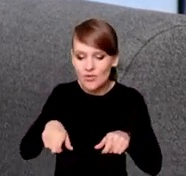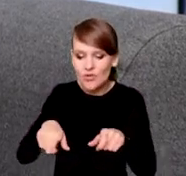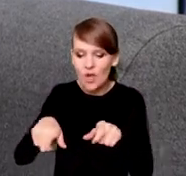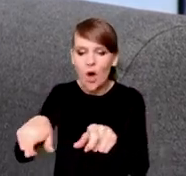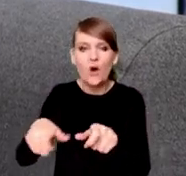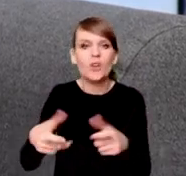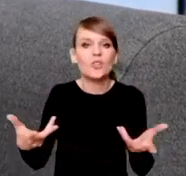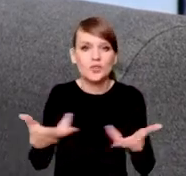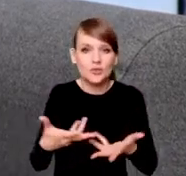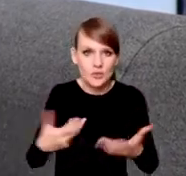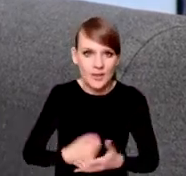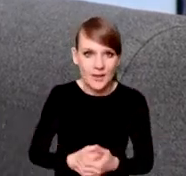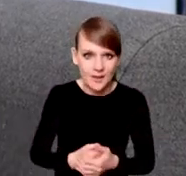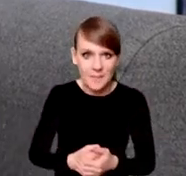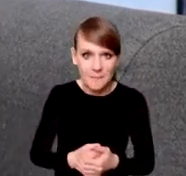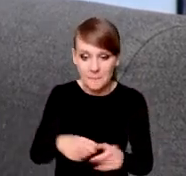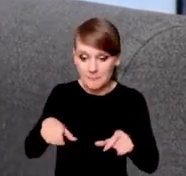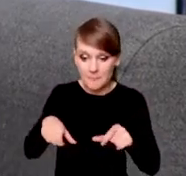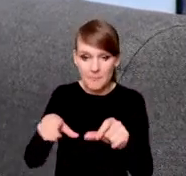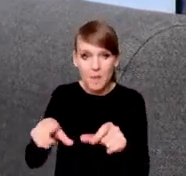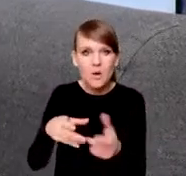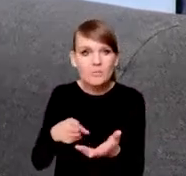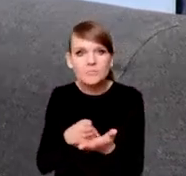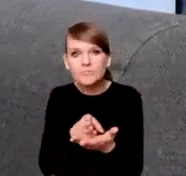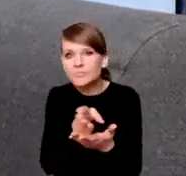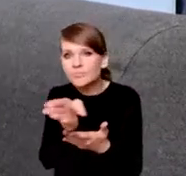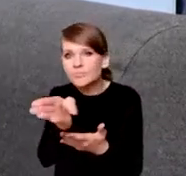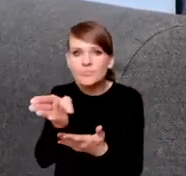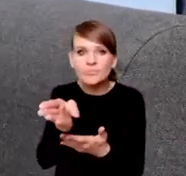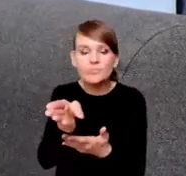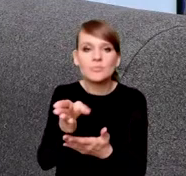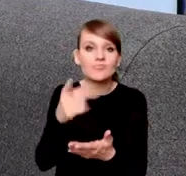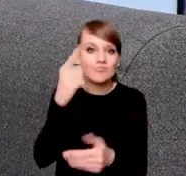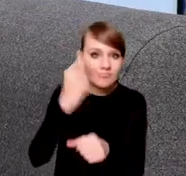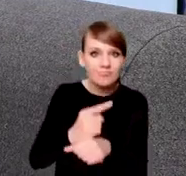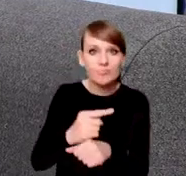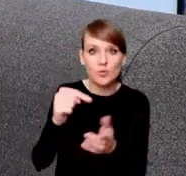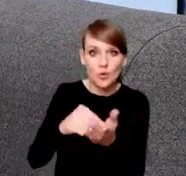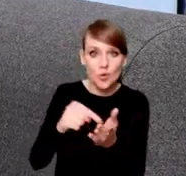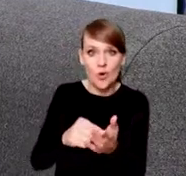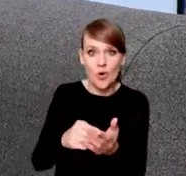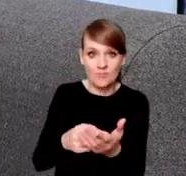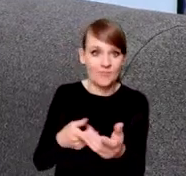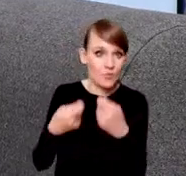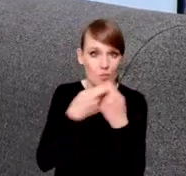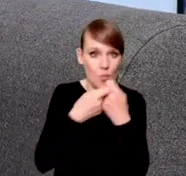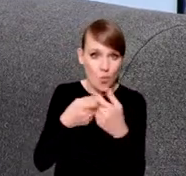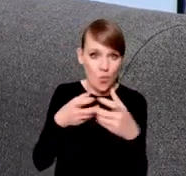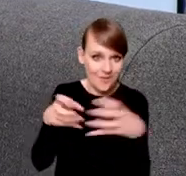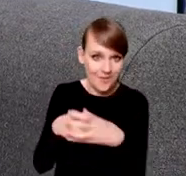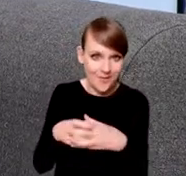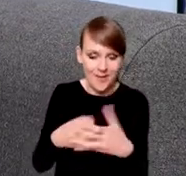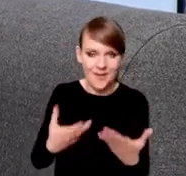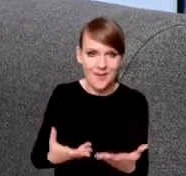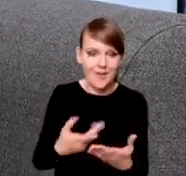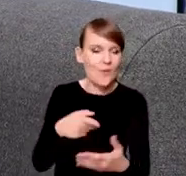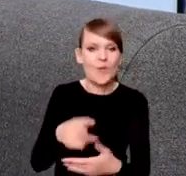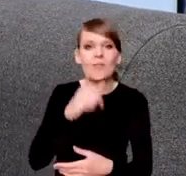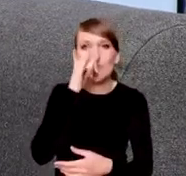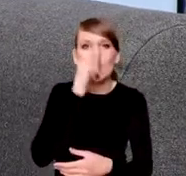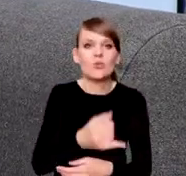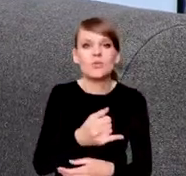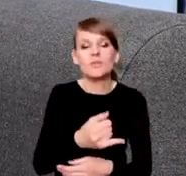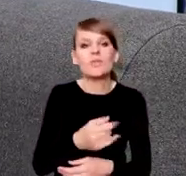I wytaczanie tych torów to jest właśnie ten element wspólnotowości. Bo nie może być tak, że wsiadamy